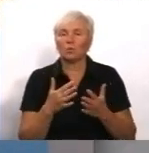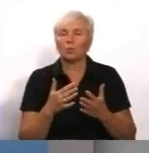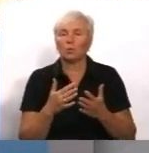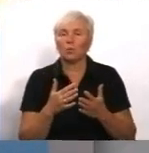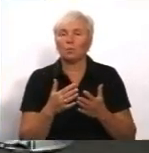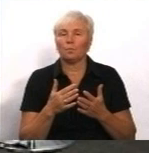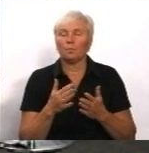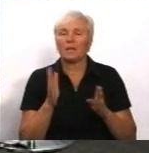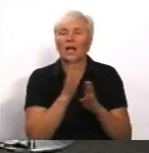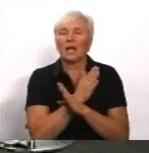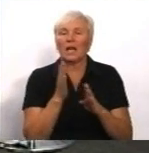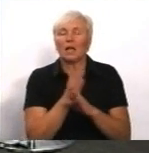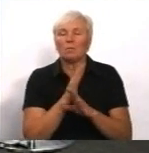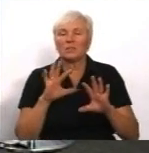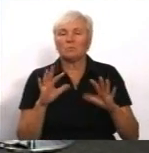мікроклімату, з приводу